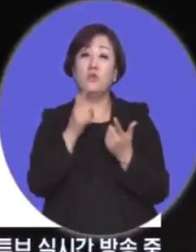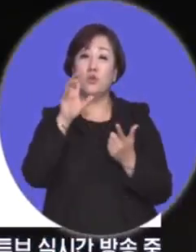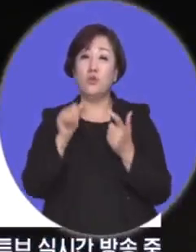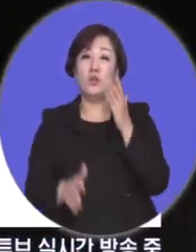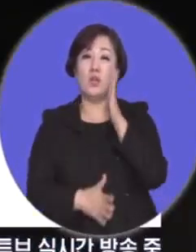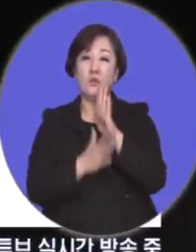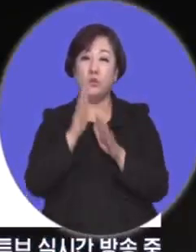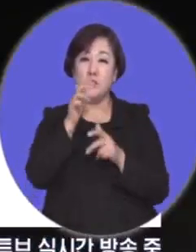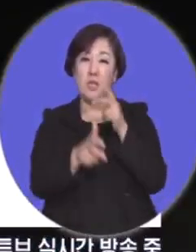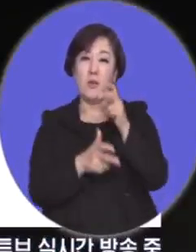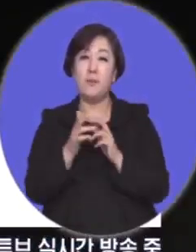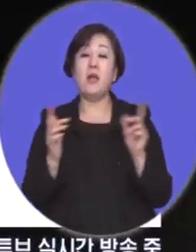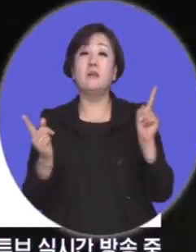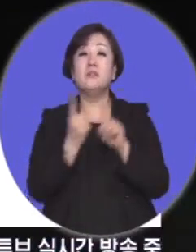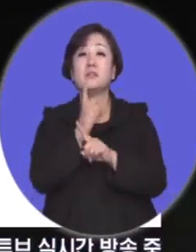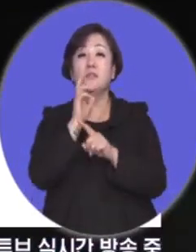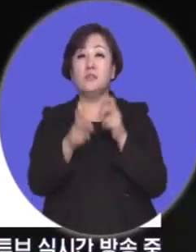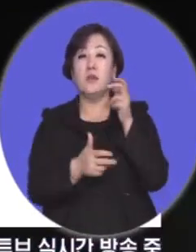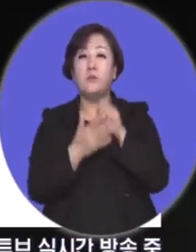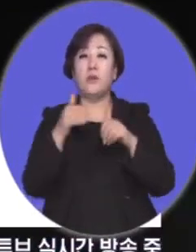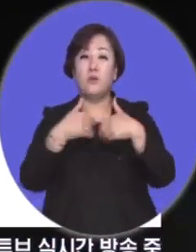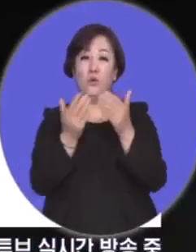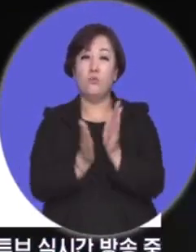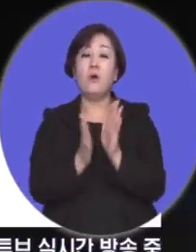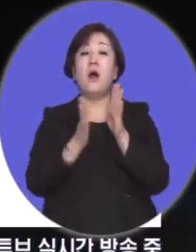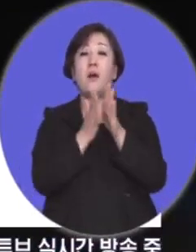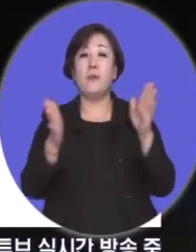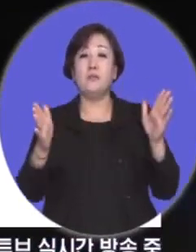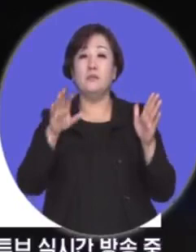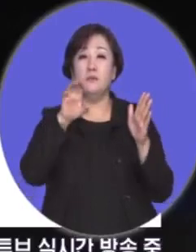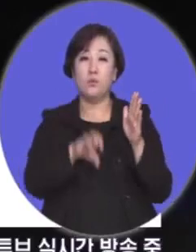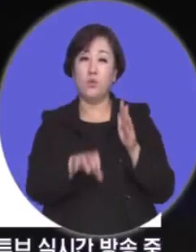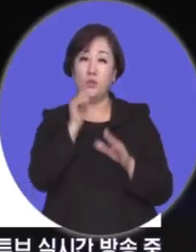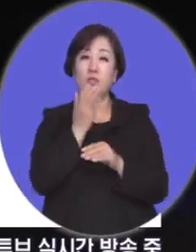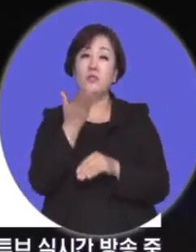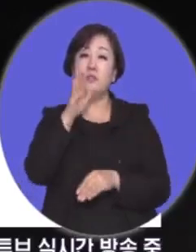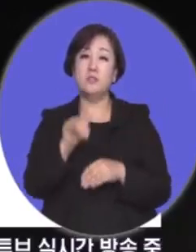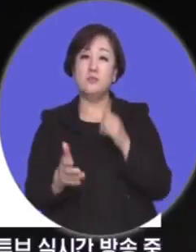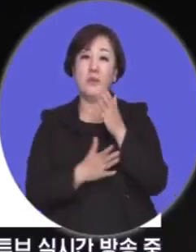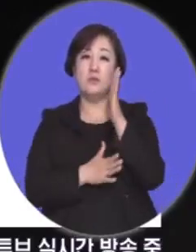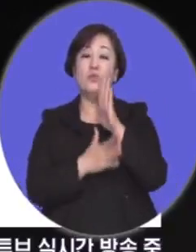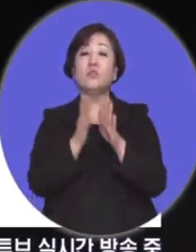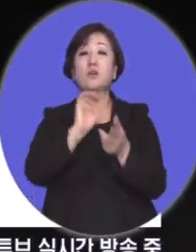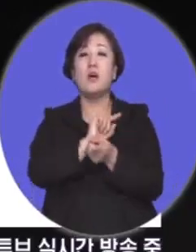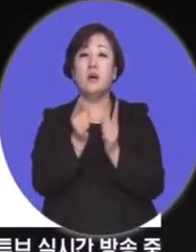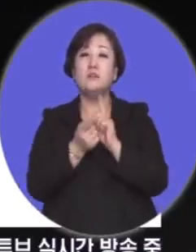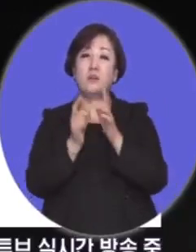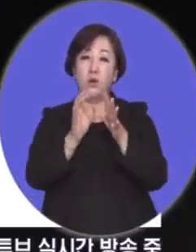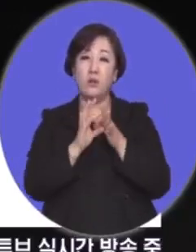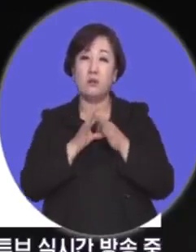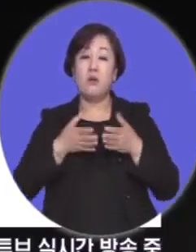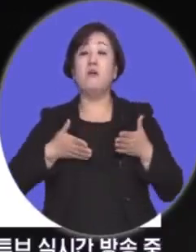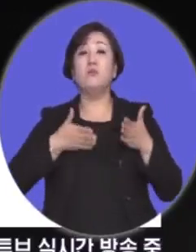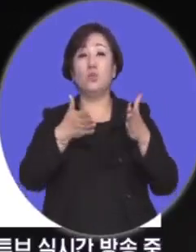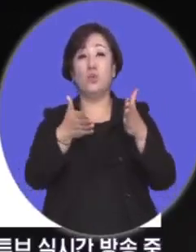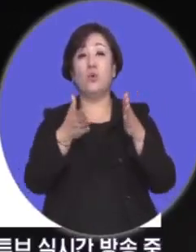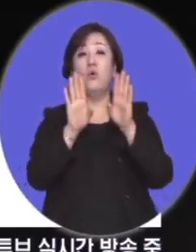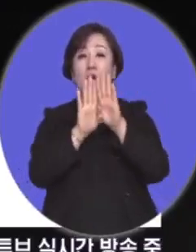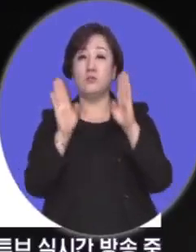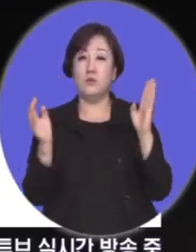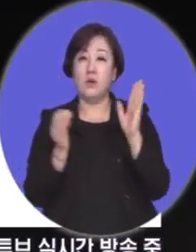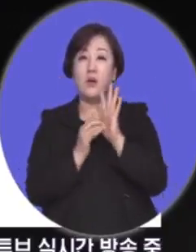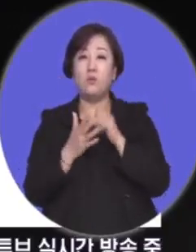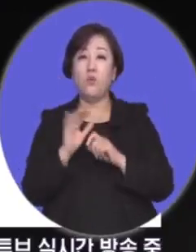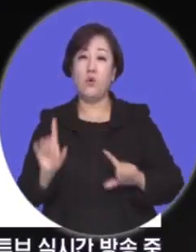도시개발 사업으로 공동주택이 많아진 영향도 있겠지만 도심과 이어지는 도로가 확충되고